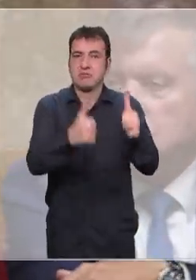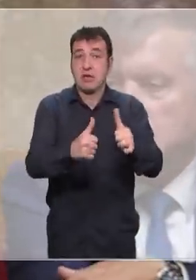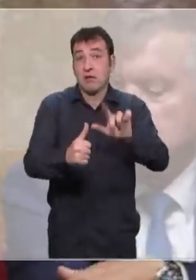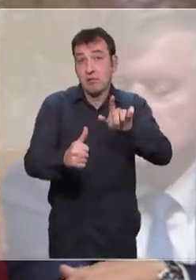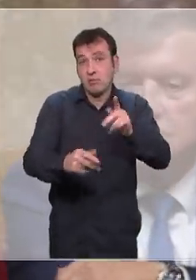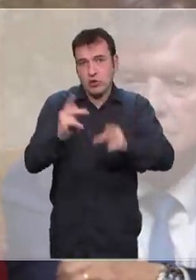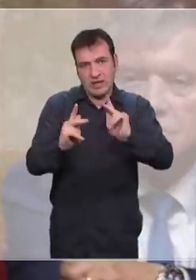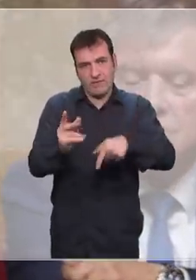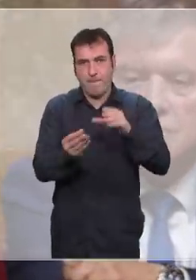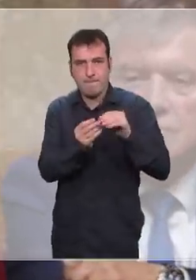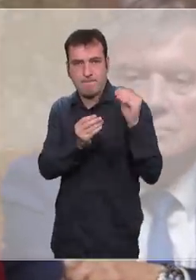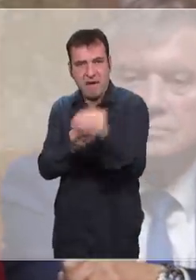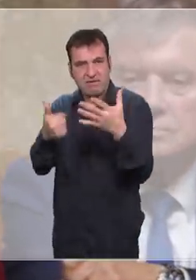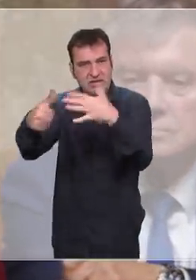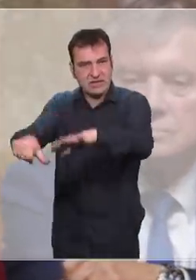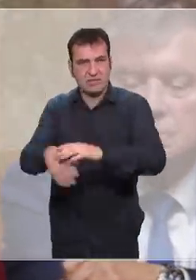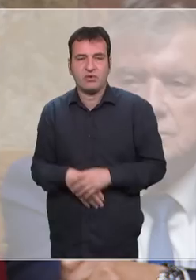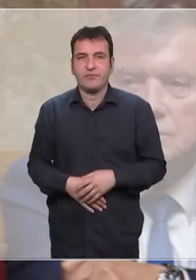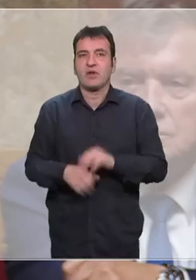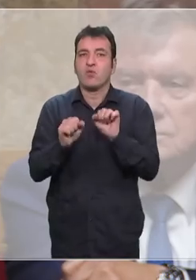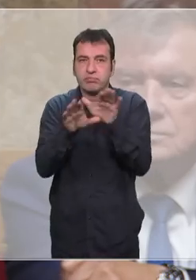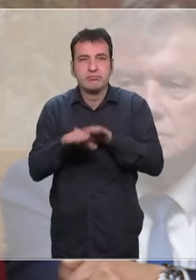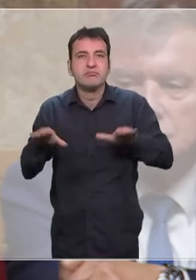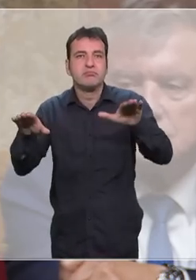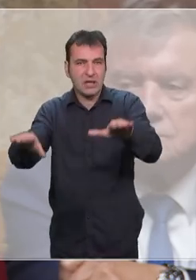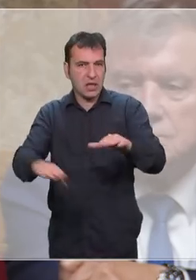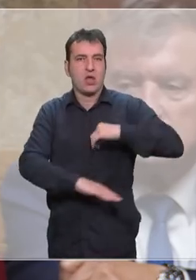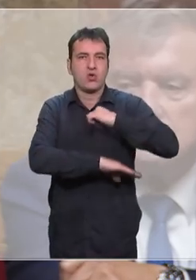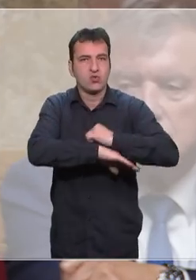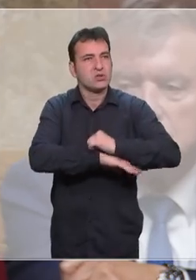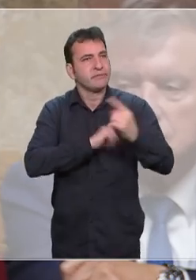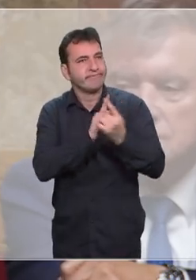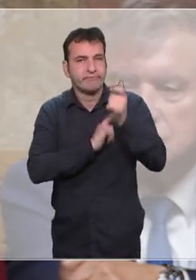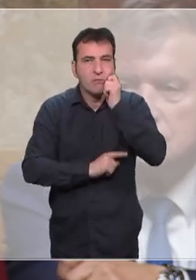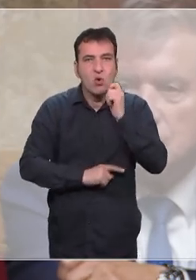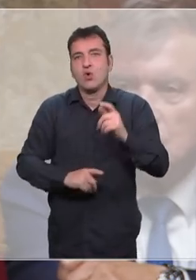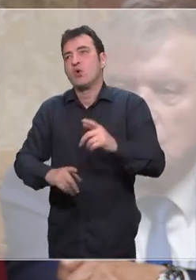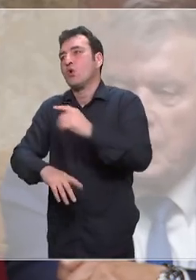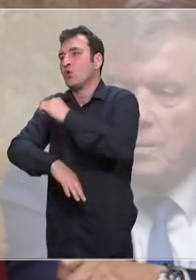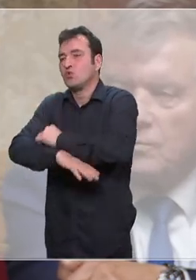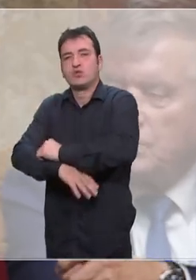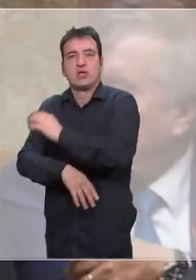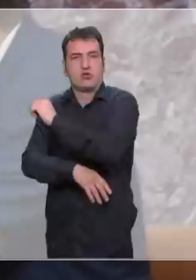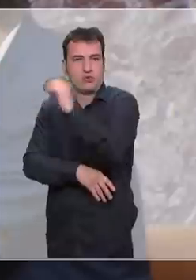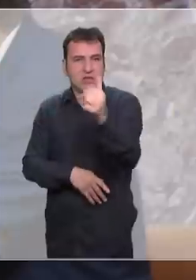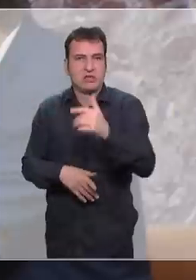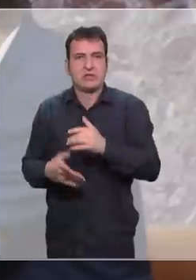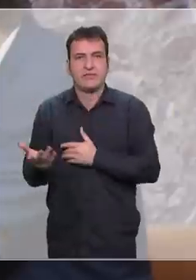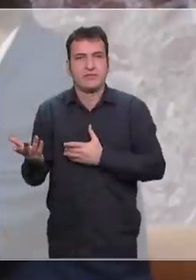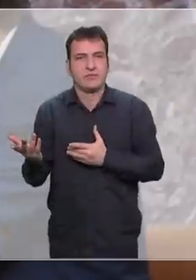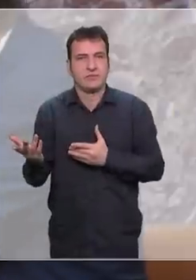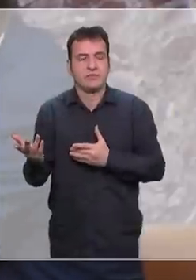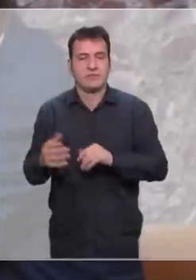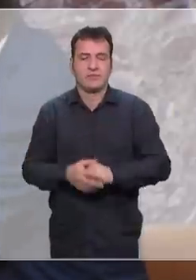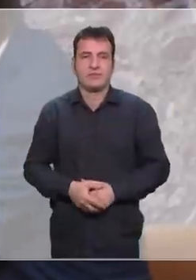Une coexistence des guichets physiques et du guichet unique, comme cela est aujourd'hui, ne peut pas être prolongée. Merci. Merci beaucoup.